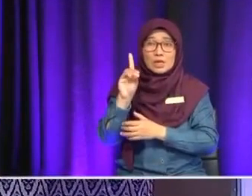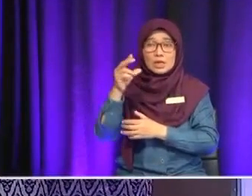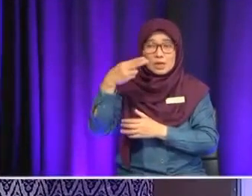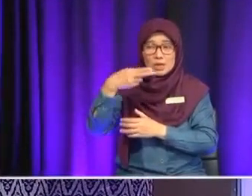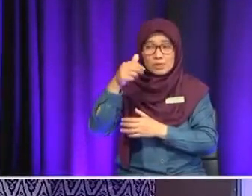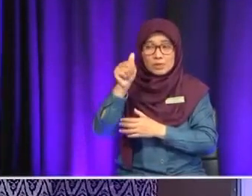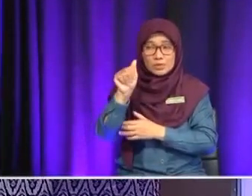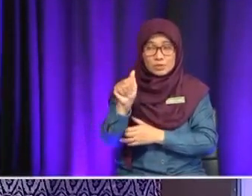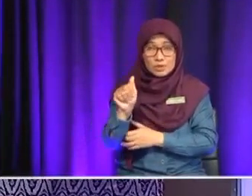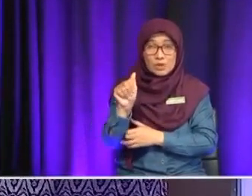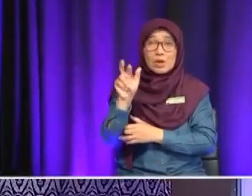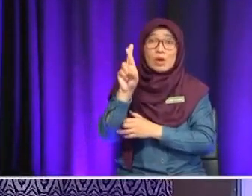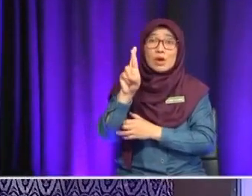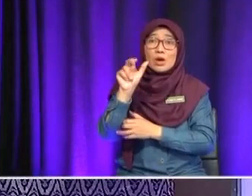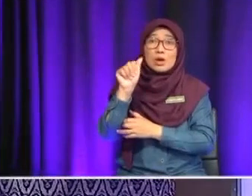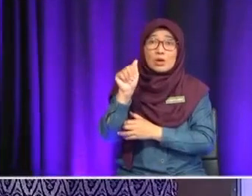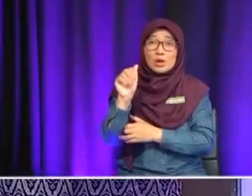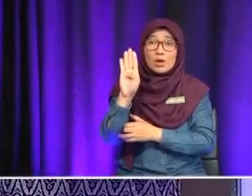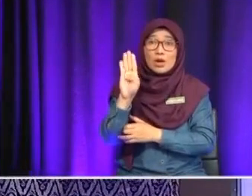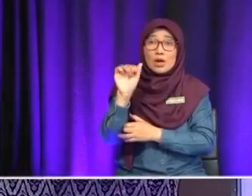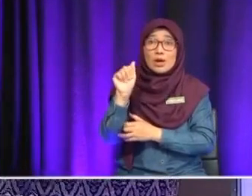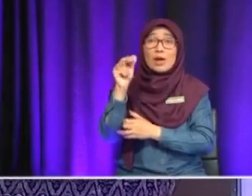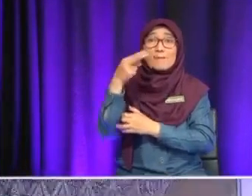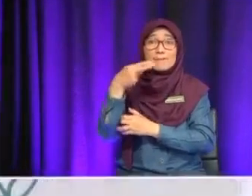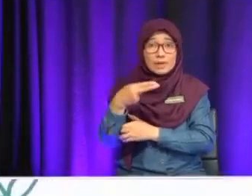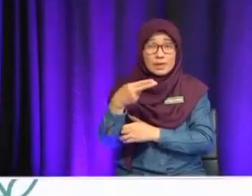maksud mudharabah? Mudharabah ialah